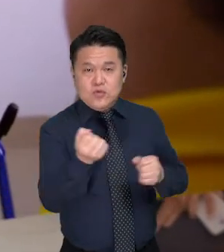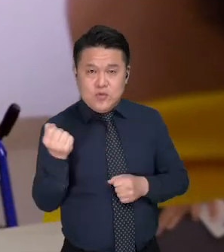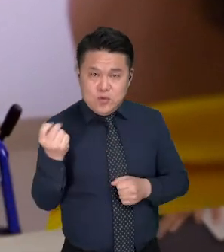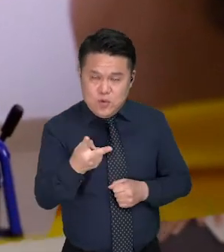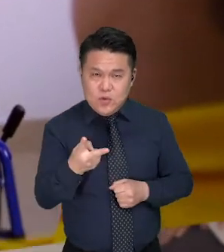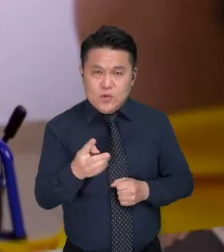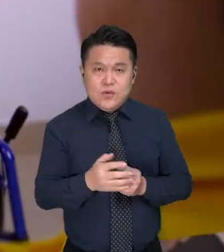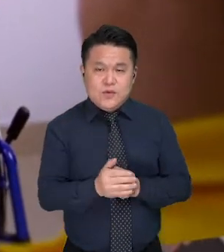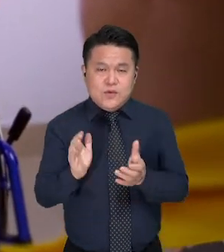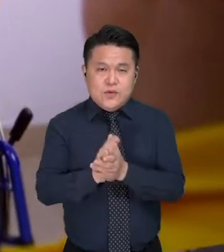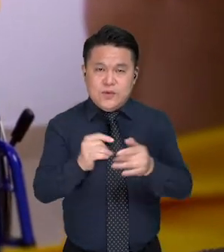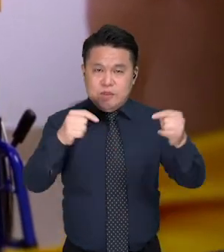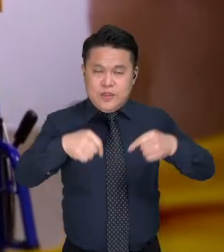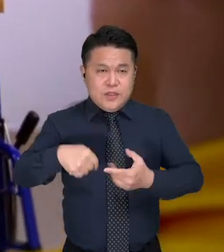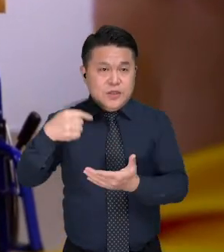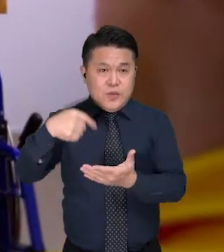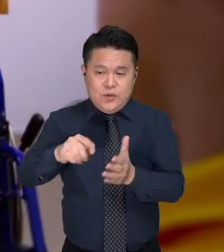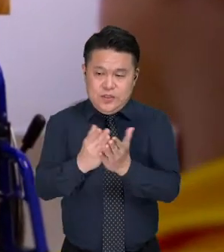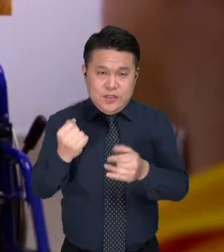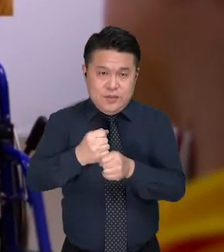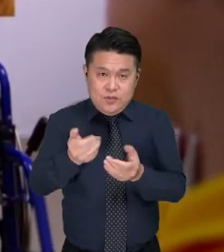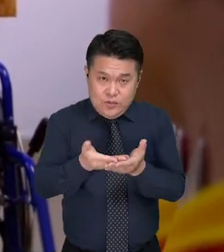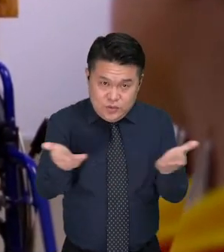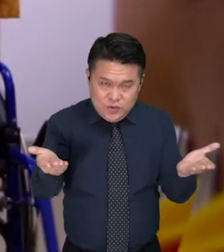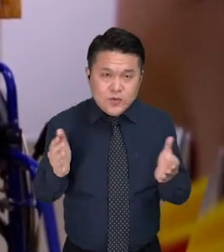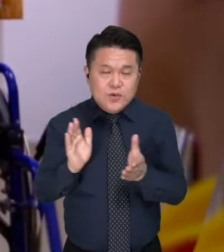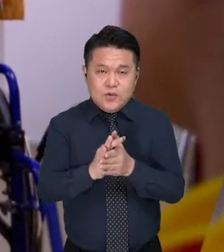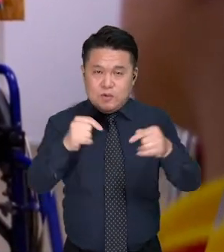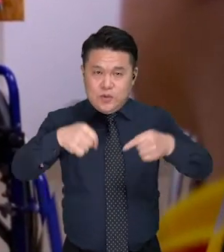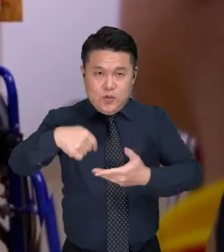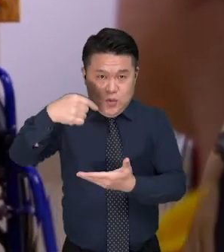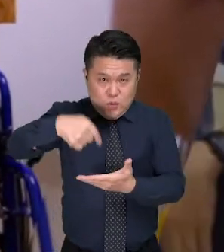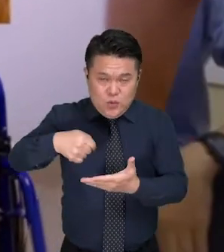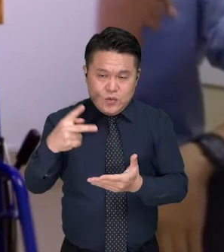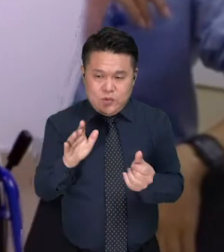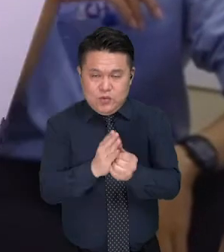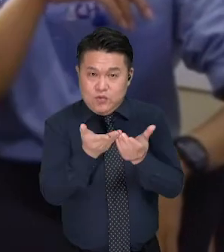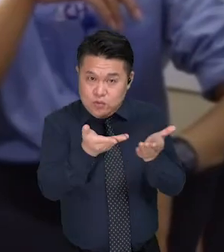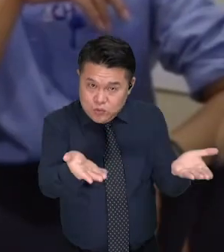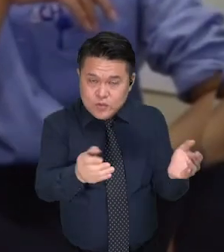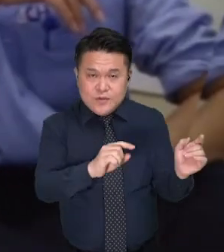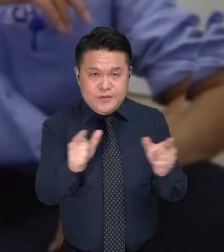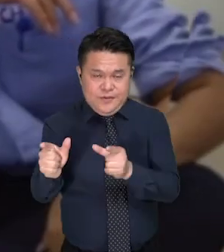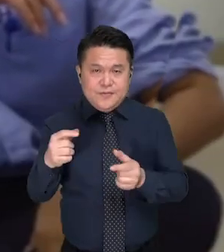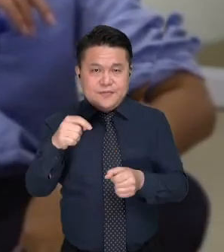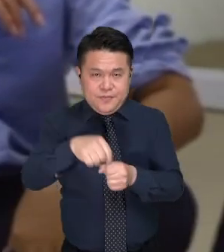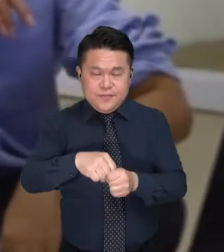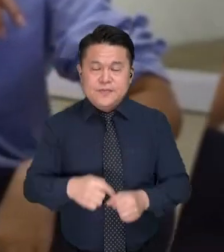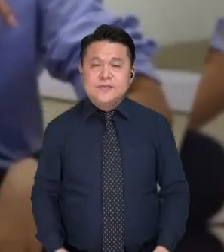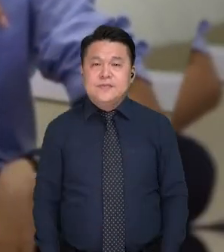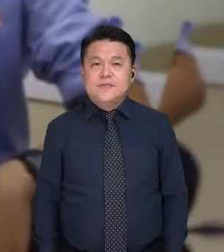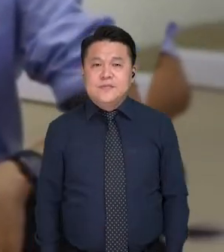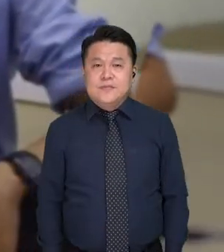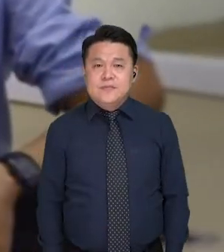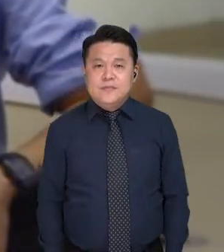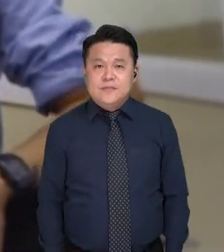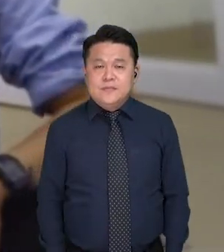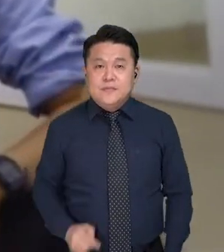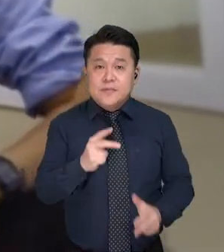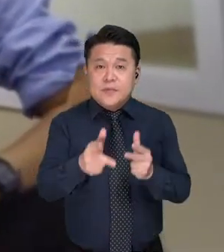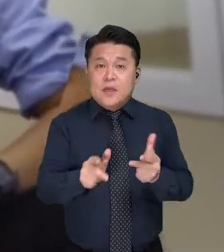서비스를 제공하는 것과 동료 상담 교육교재 개발 및 보급, 동료 상담 교육, 서비스를 제공하는